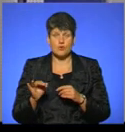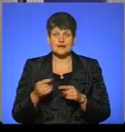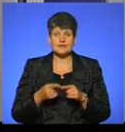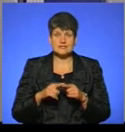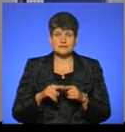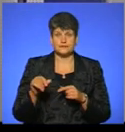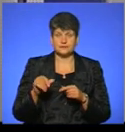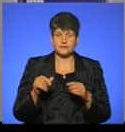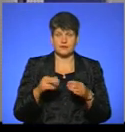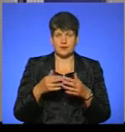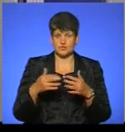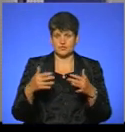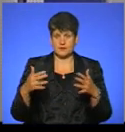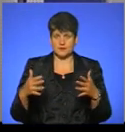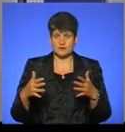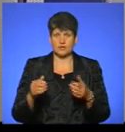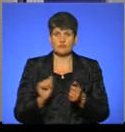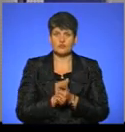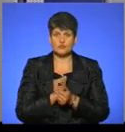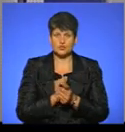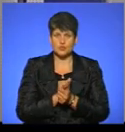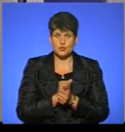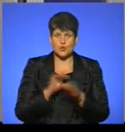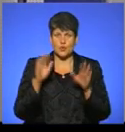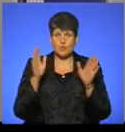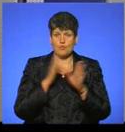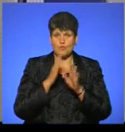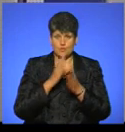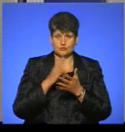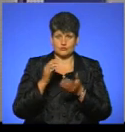речовини, які в суху погоду нагромаджуються на поверхні,